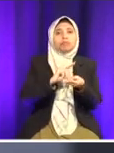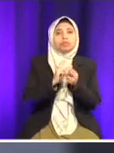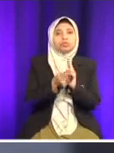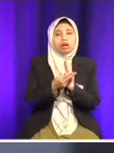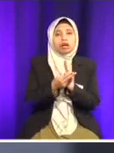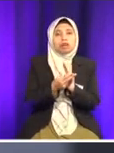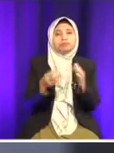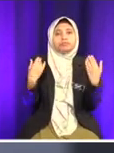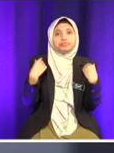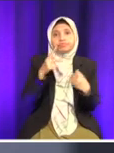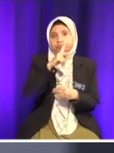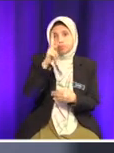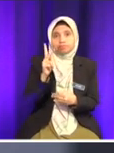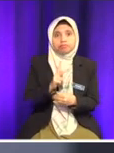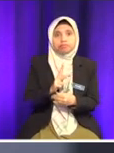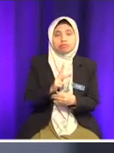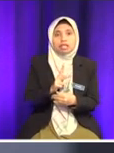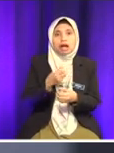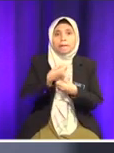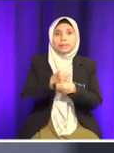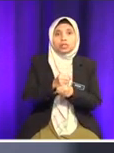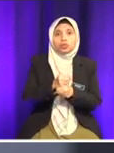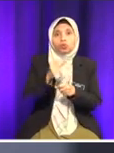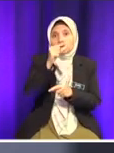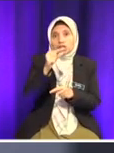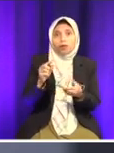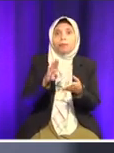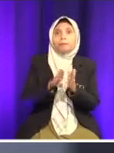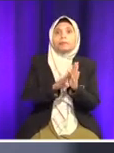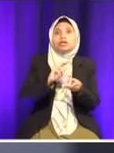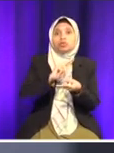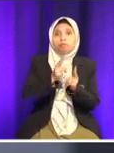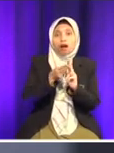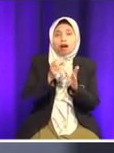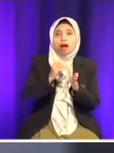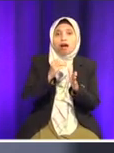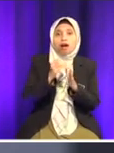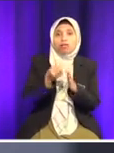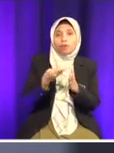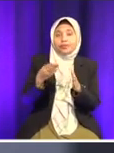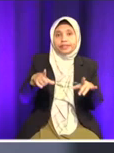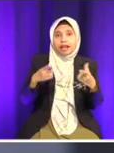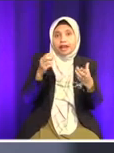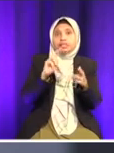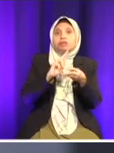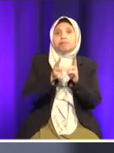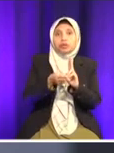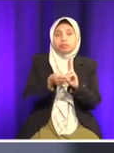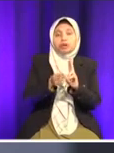adikkah bentuk grafik berubah ataupun perkara lain yang berubah